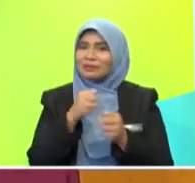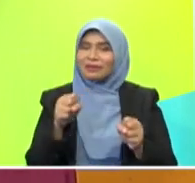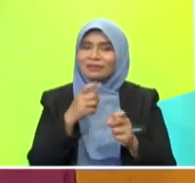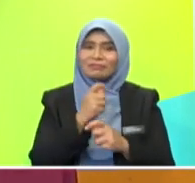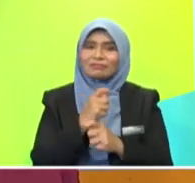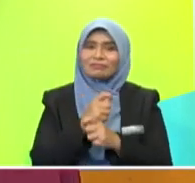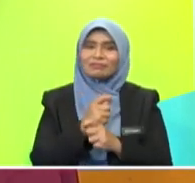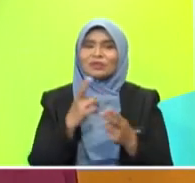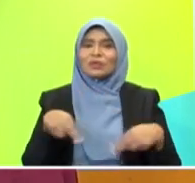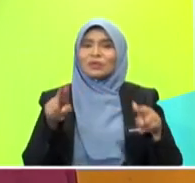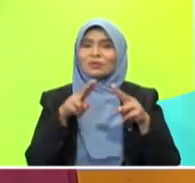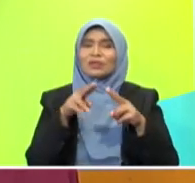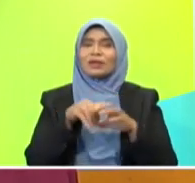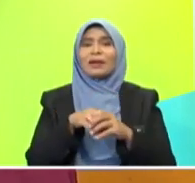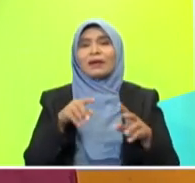dalam